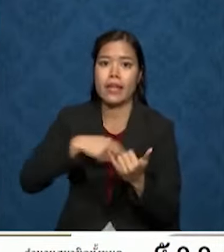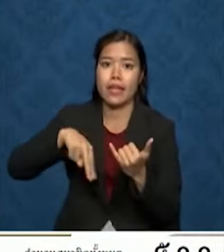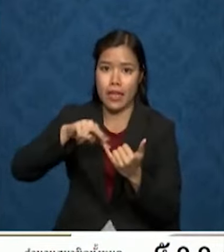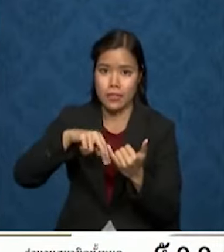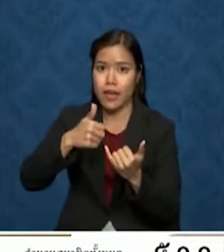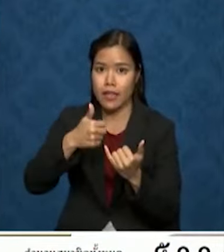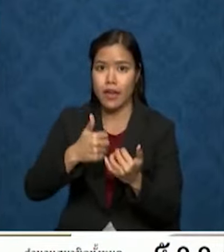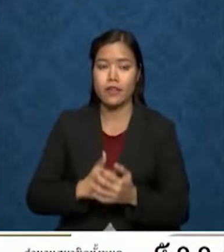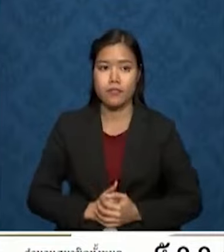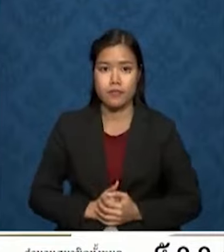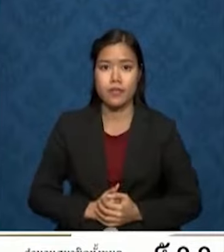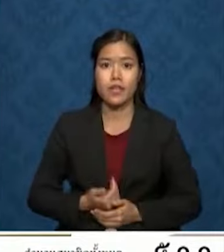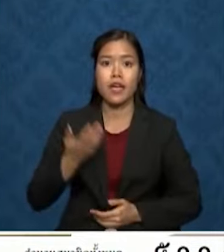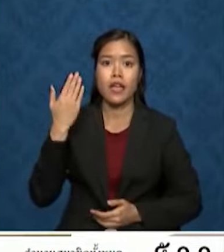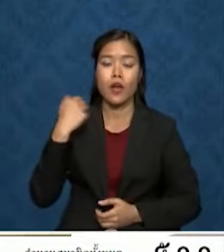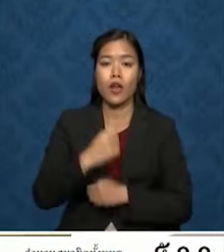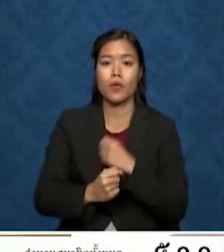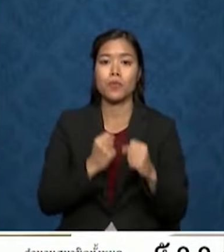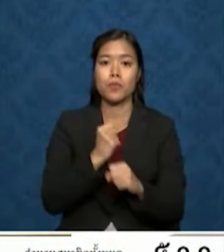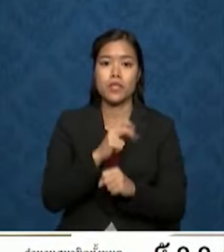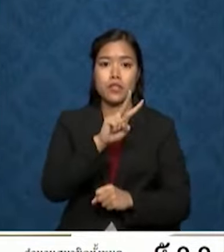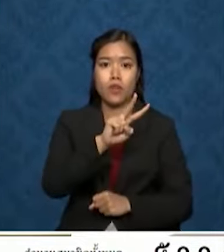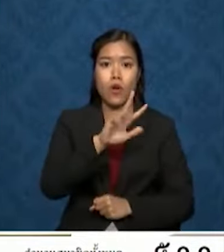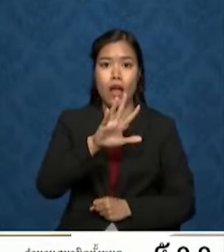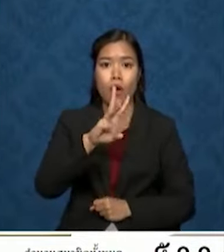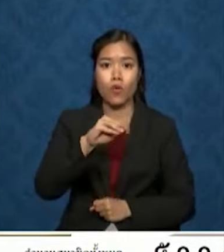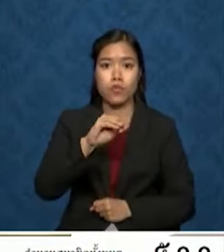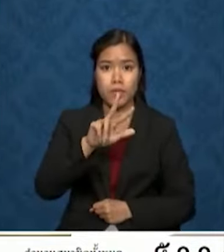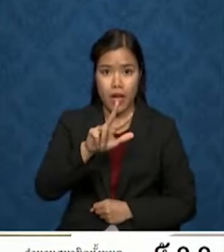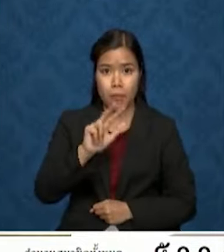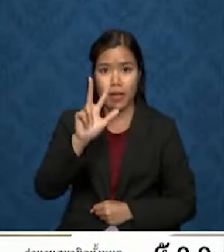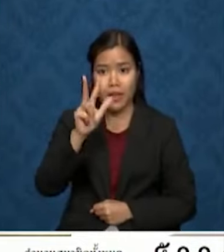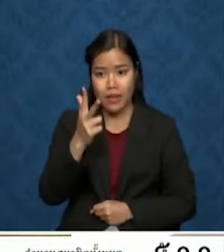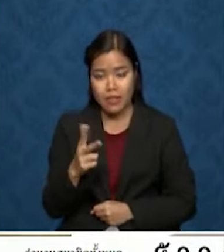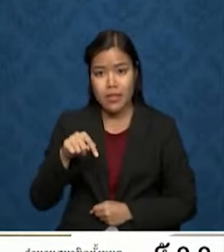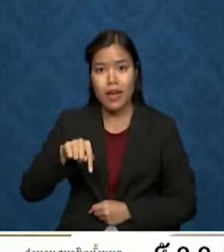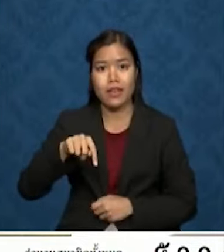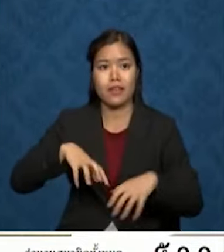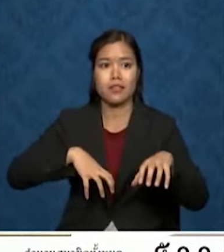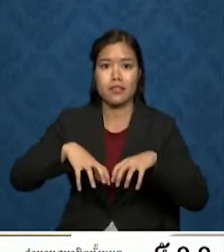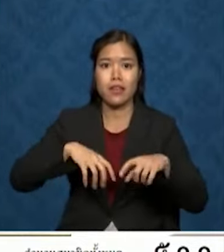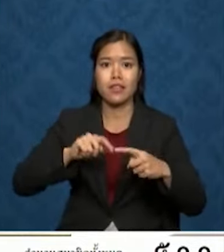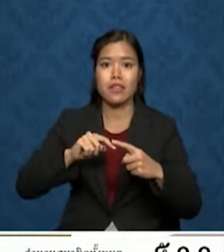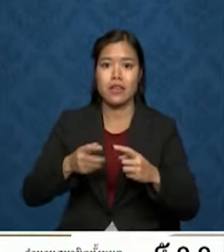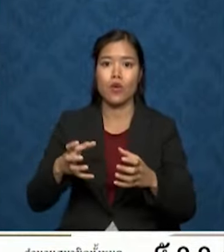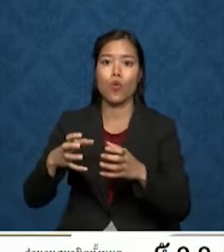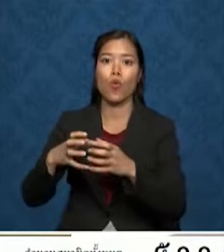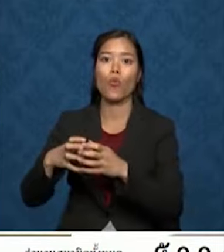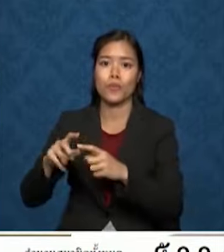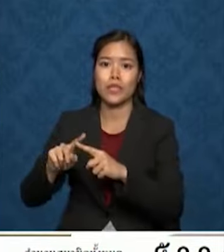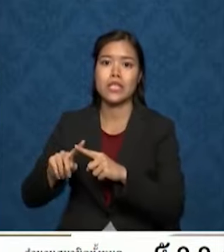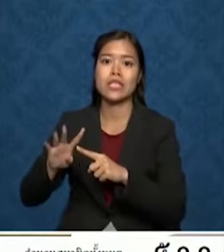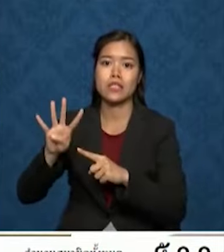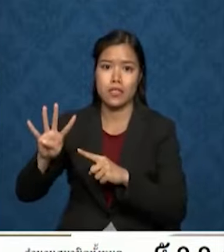เดิม ก่อนหนาปี 1963กัญชาจัดอยู่ในรายการบญชีประเภทที่ 4 ข